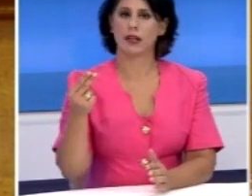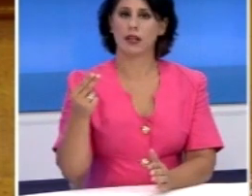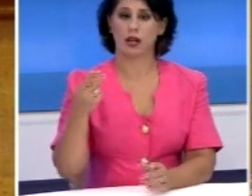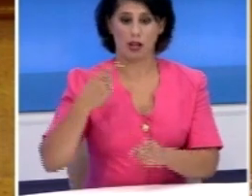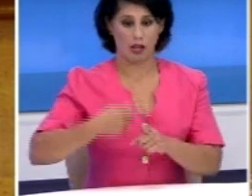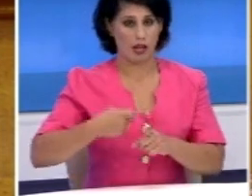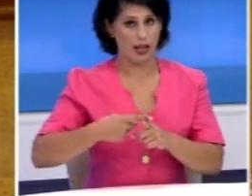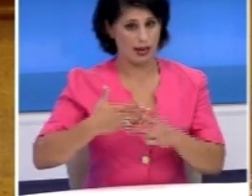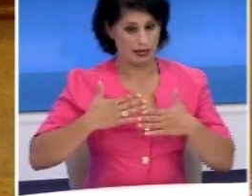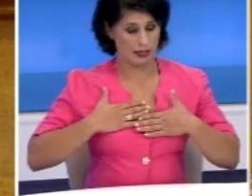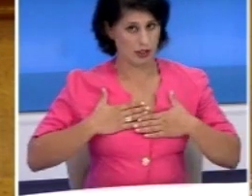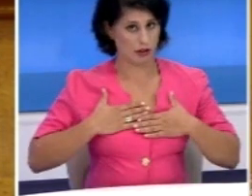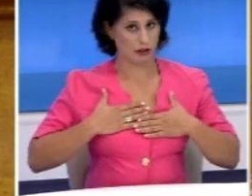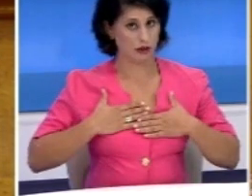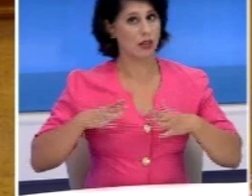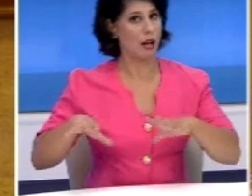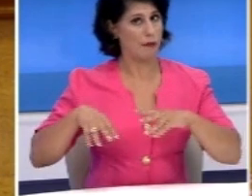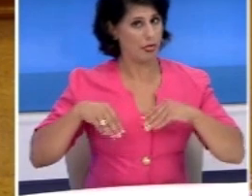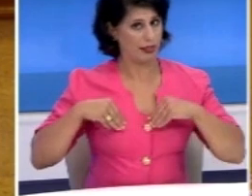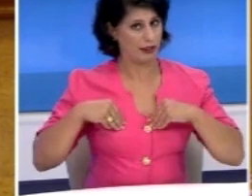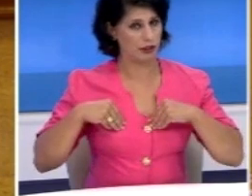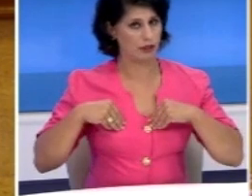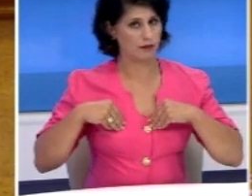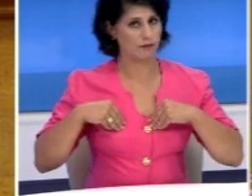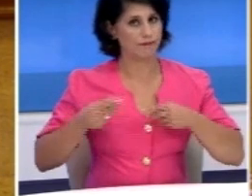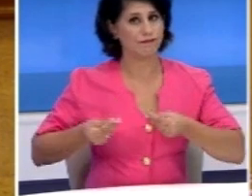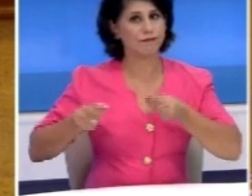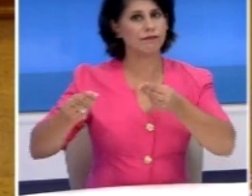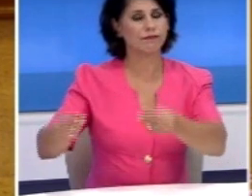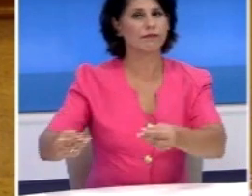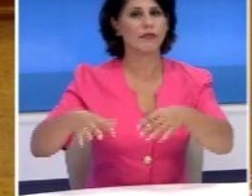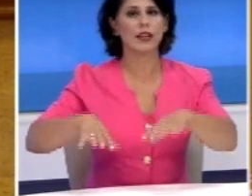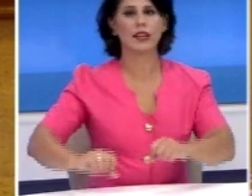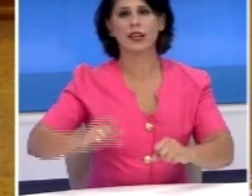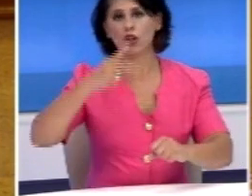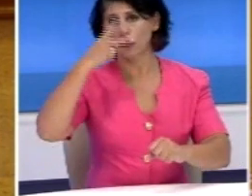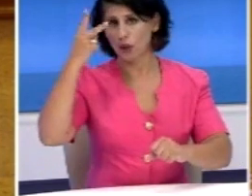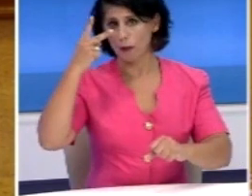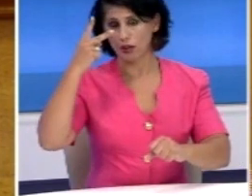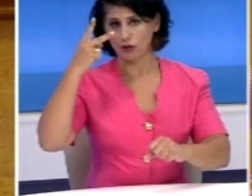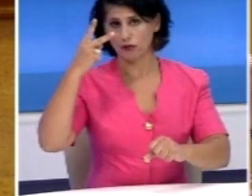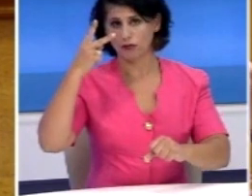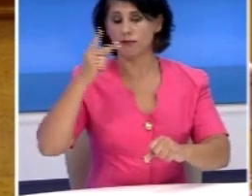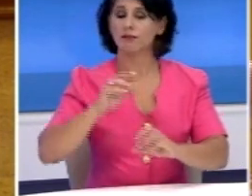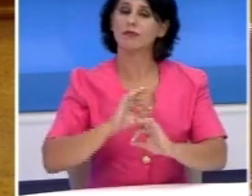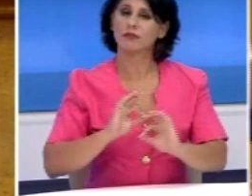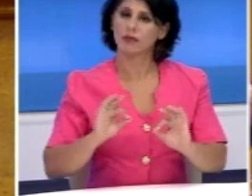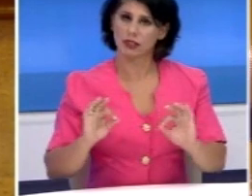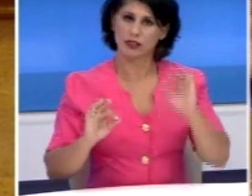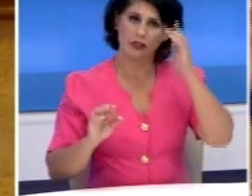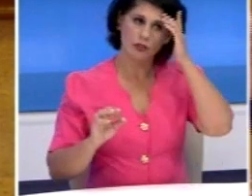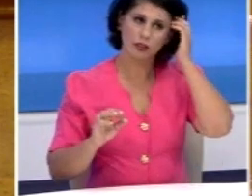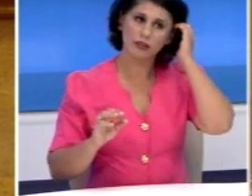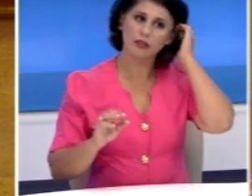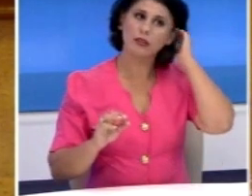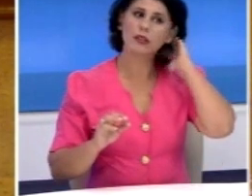η ελληνική πλευρά έχει αποδεχτεί την εκχώρηση κυριαρχικών δικαιωμάτων, σίγουρα ως προς